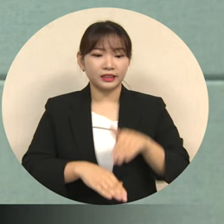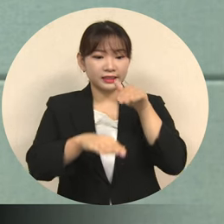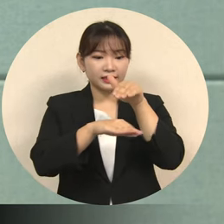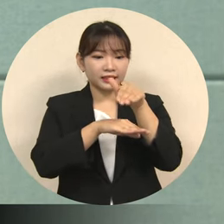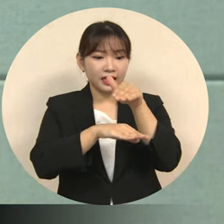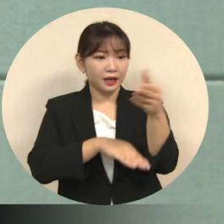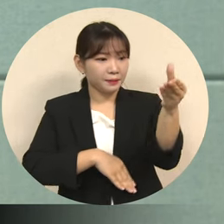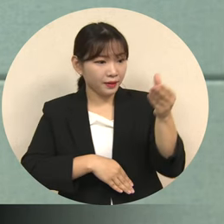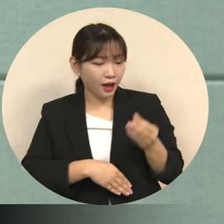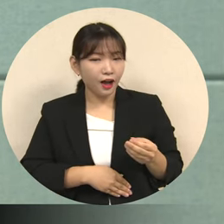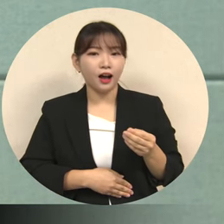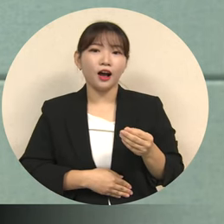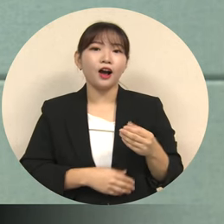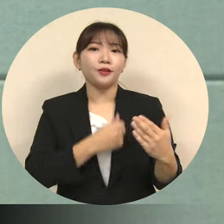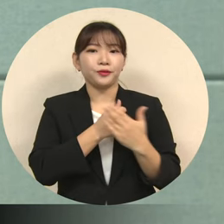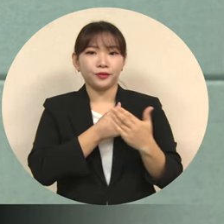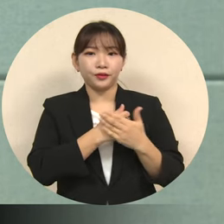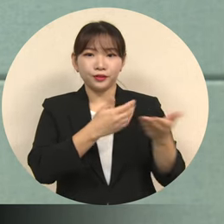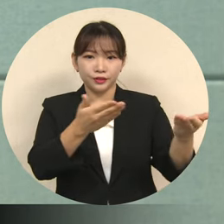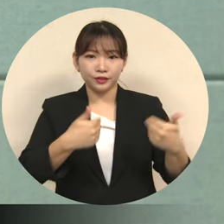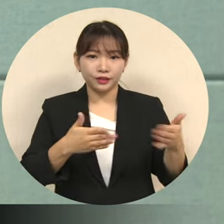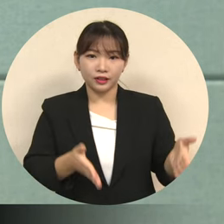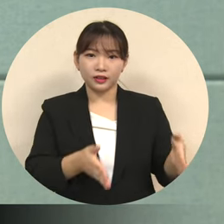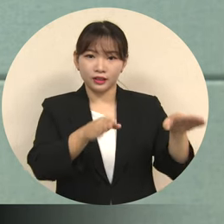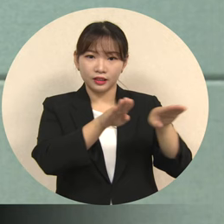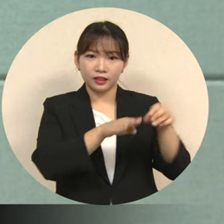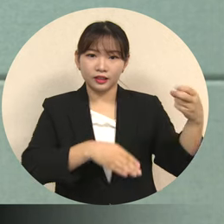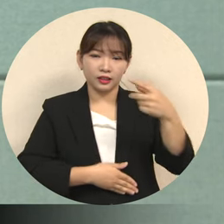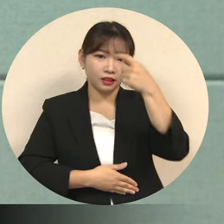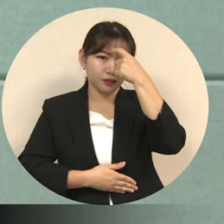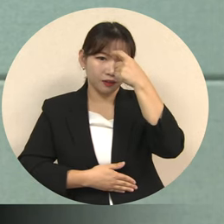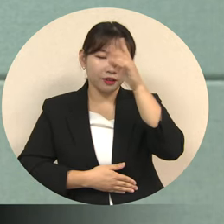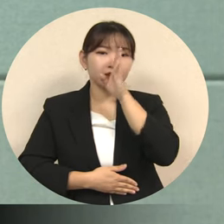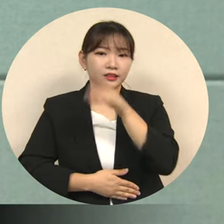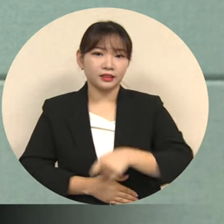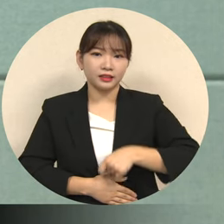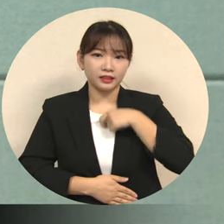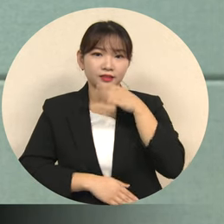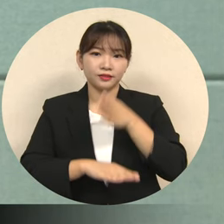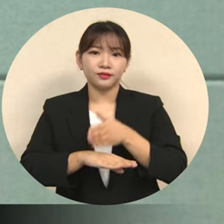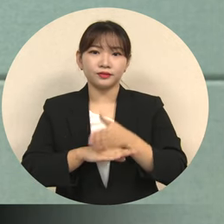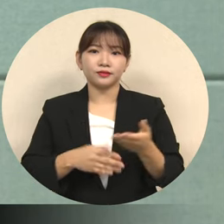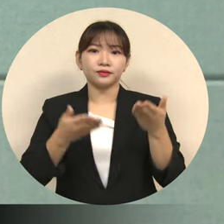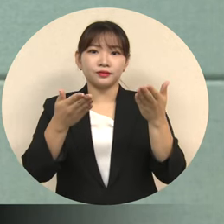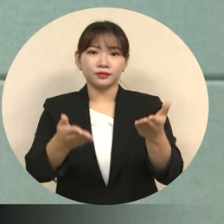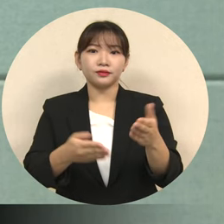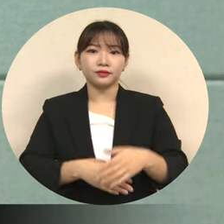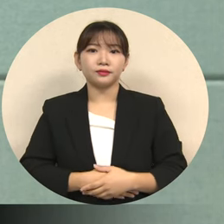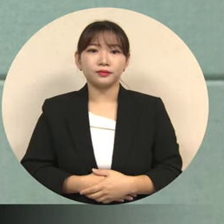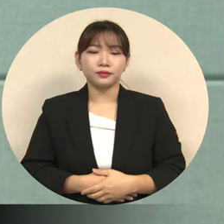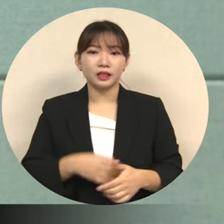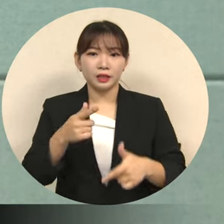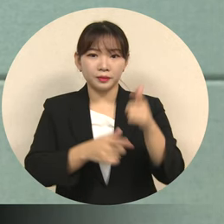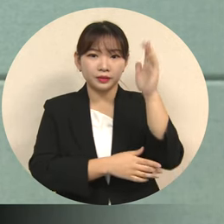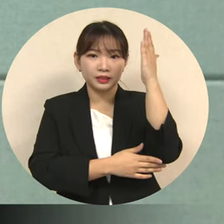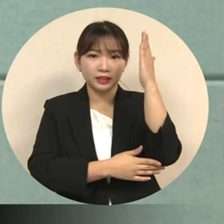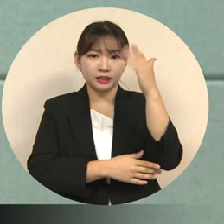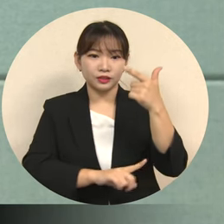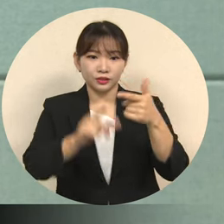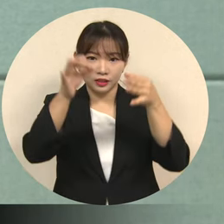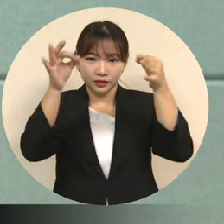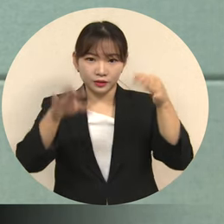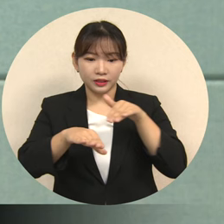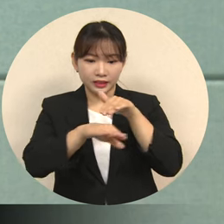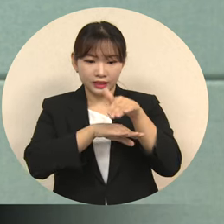차량 임차에 기꺼이 협조해 주신 기관과 교외 측에 진심으로 감사드립니다. 목포시는 6일